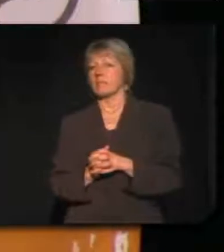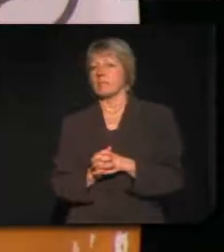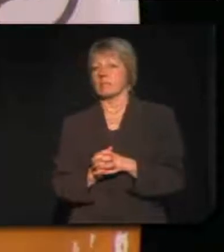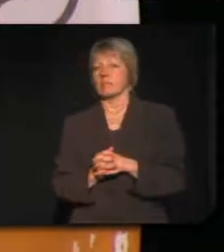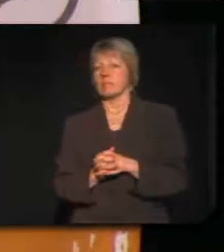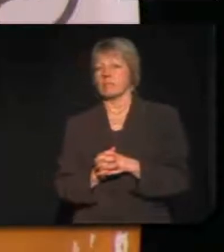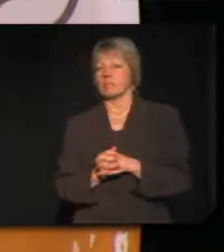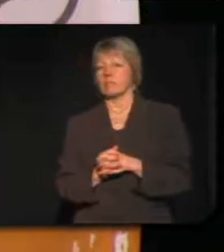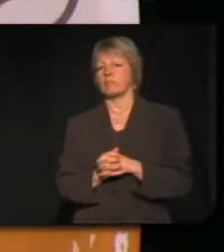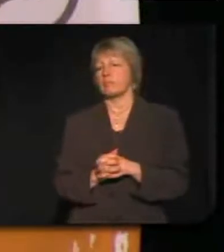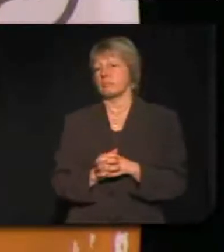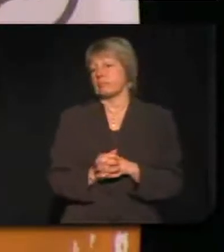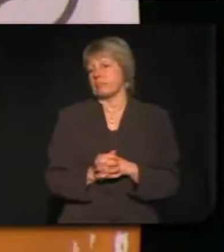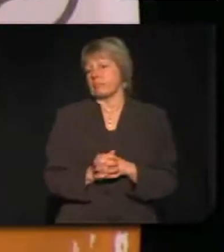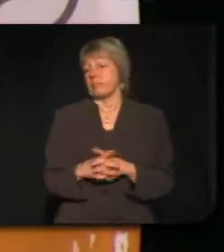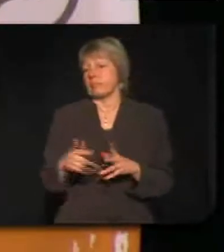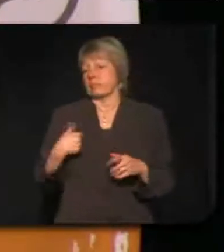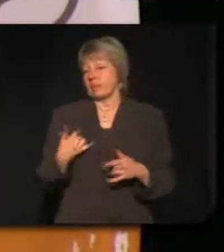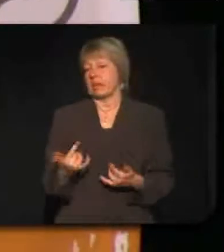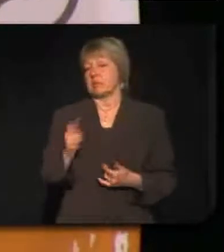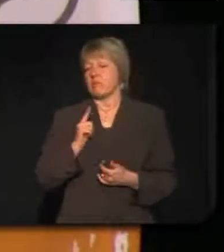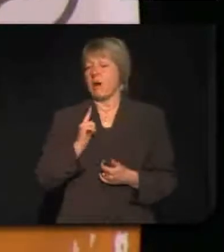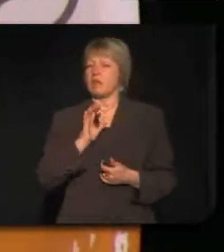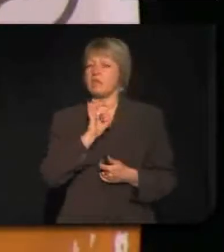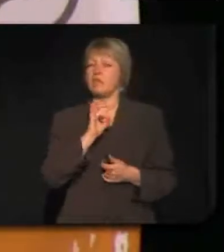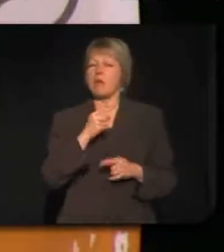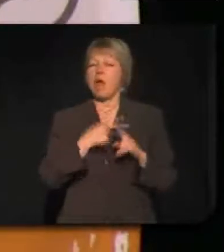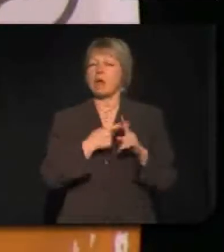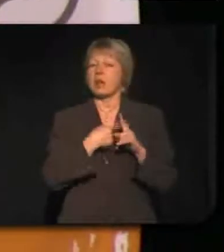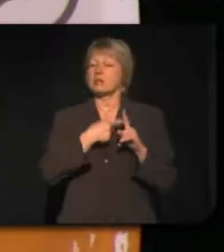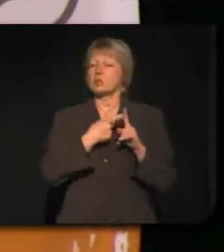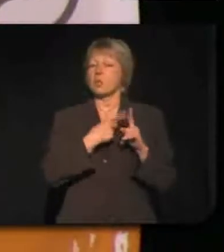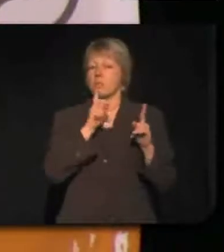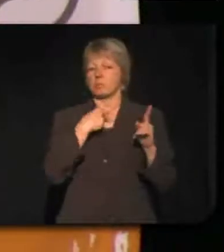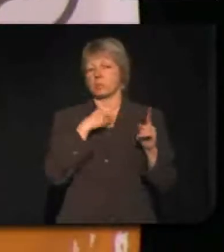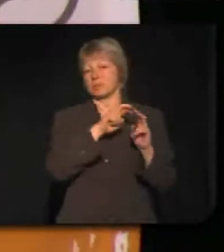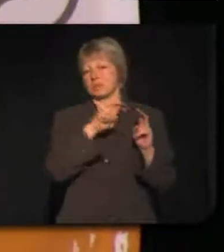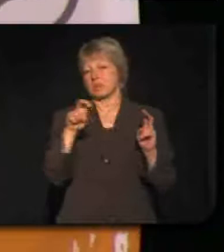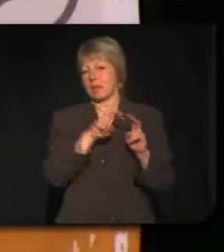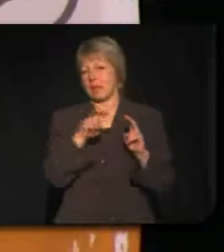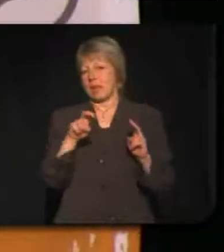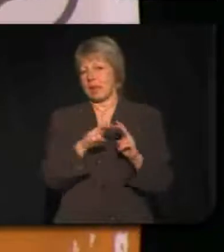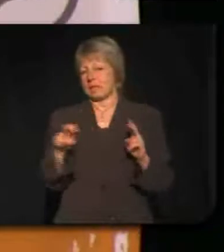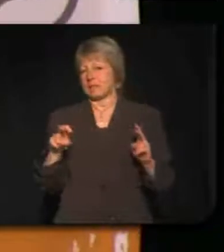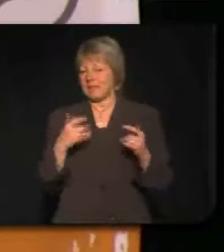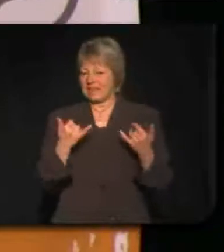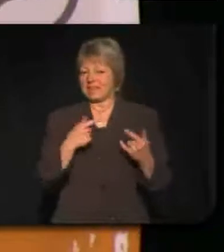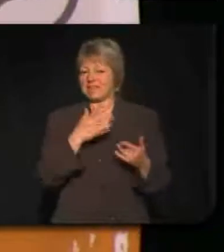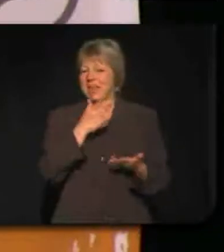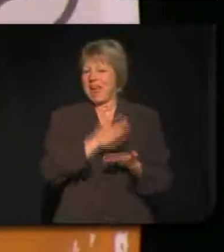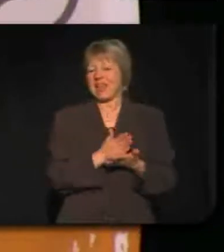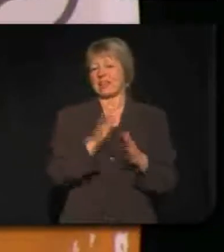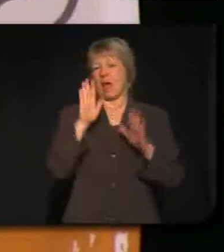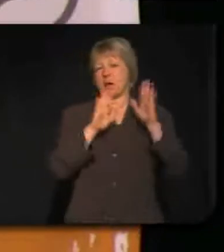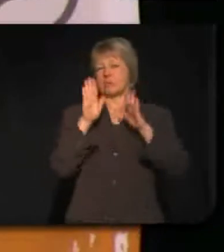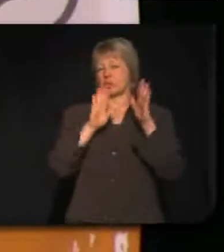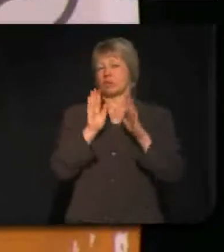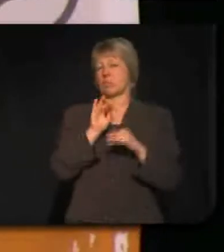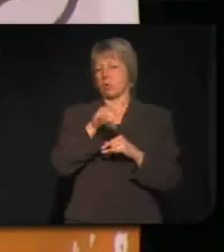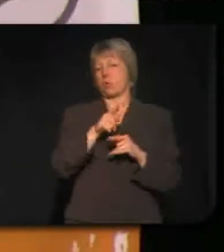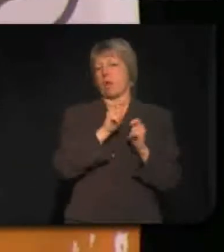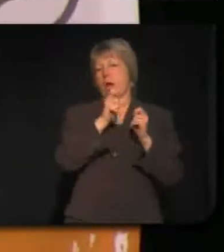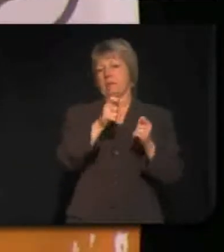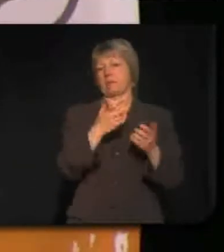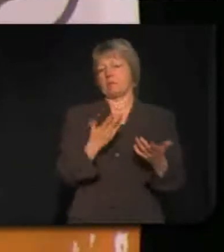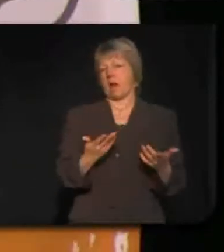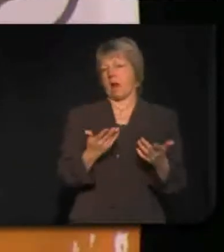exakt dasselbe was wir gerade eben getan haben wir haben die Endabstimmung über einen Antrag wir haben im